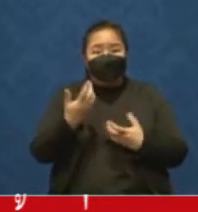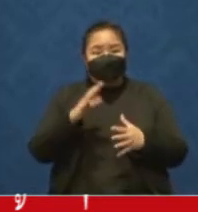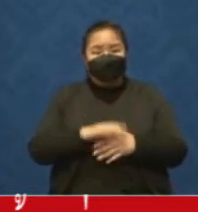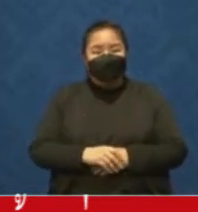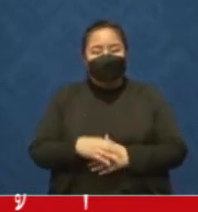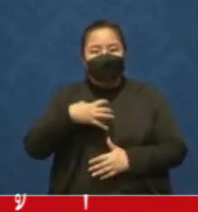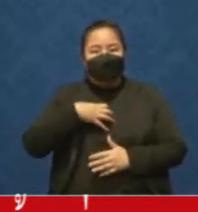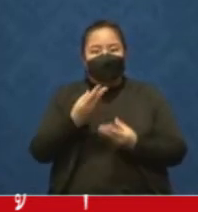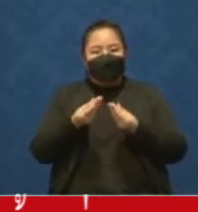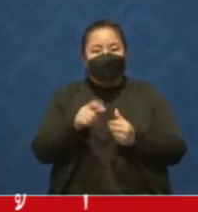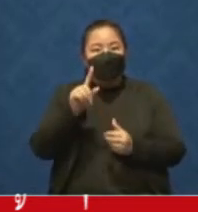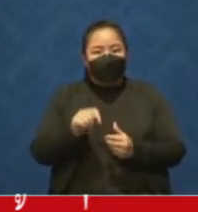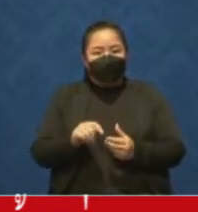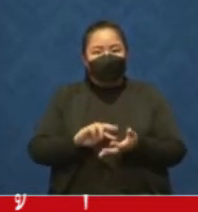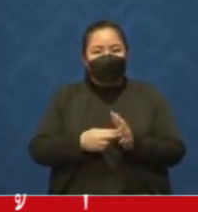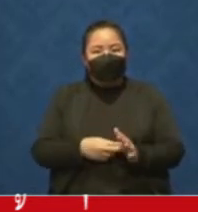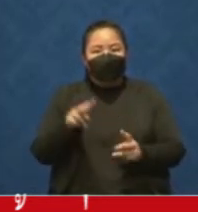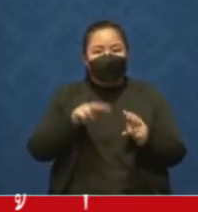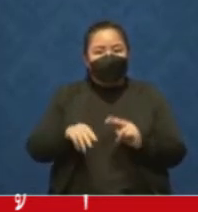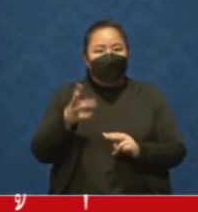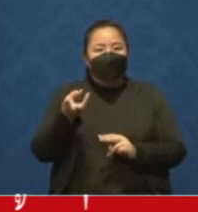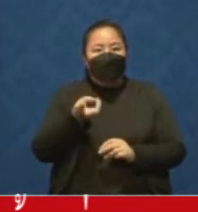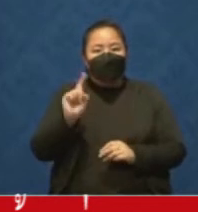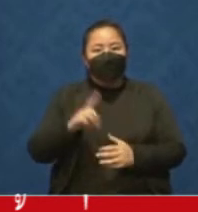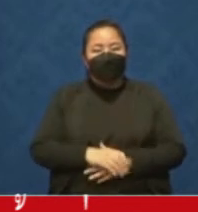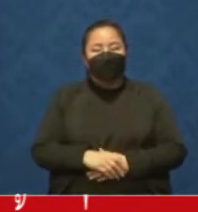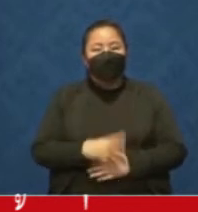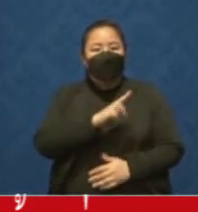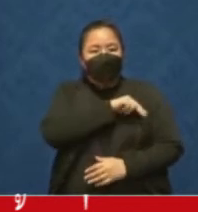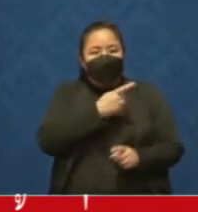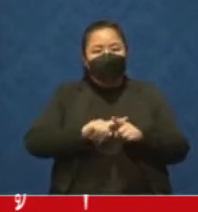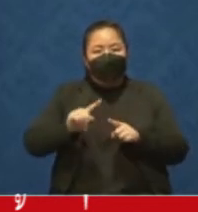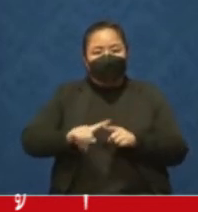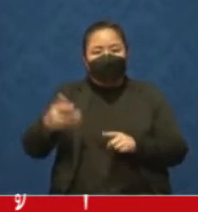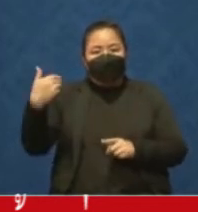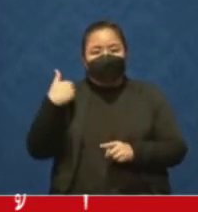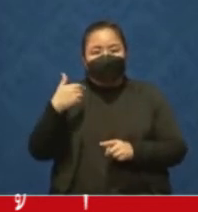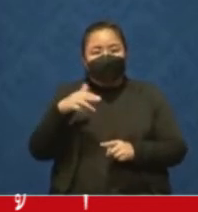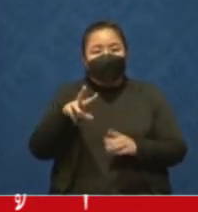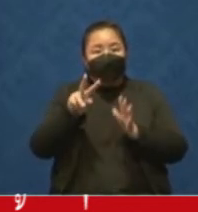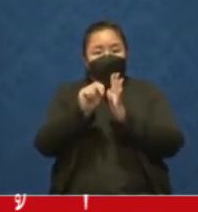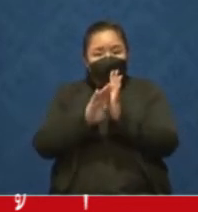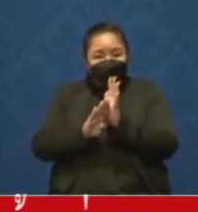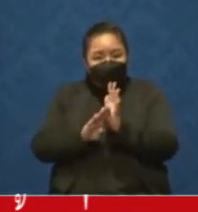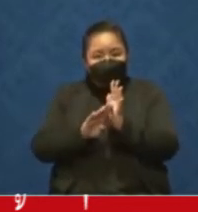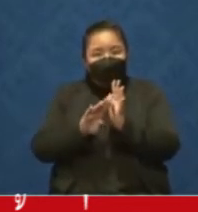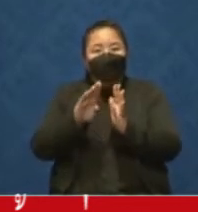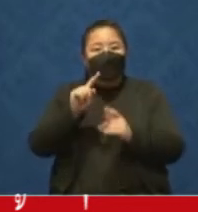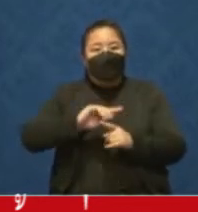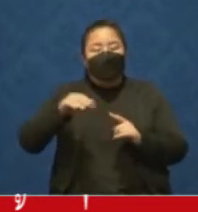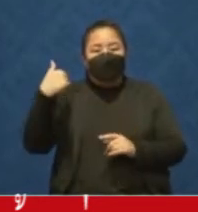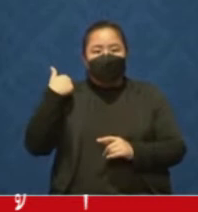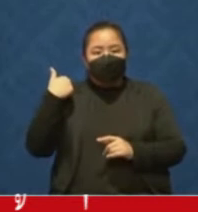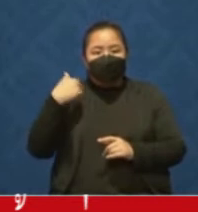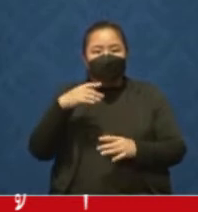ต่ำก็ตรวดหนอยๆครับโรงพยาบลต่ๆ จะได้รับนโยบายวาไม่ต้ตรวดมากตรวด RT